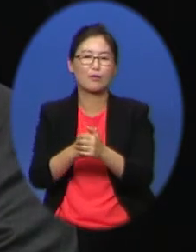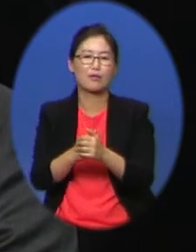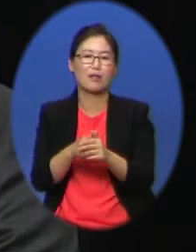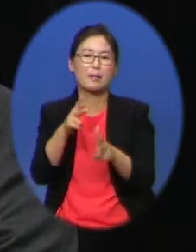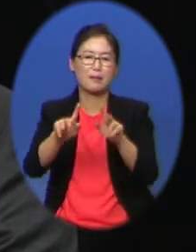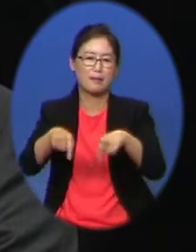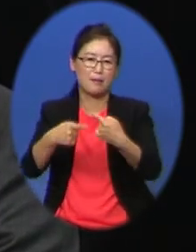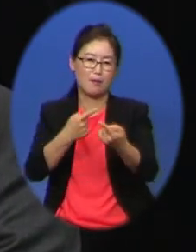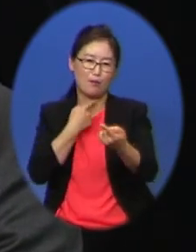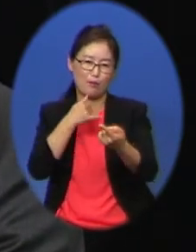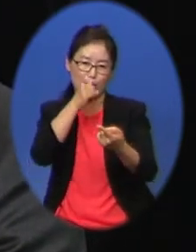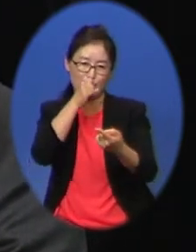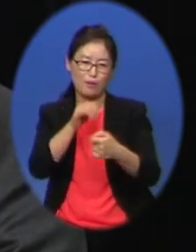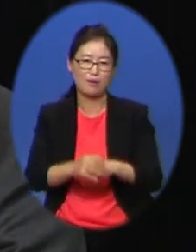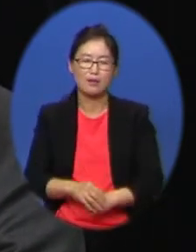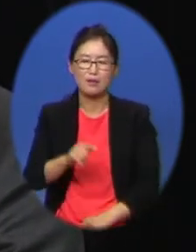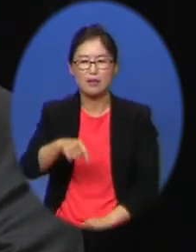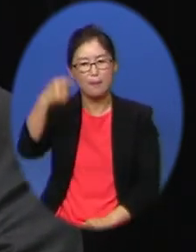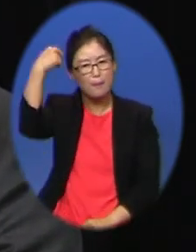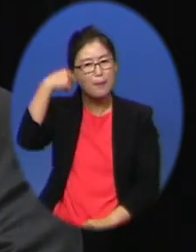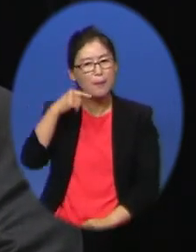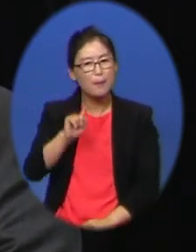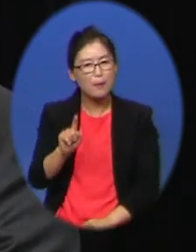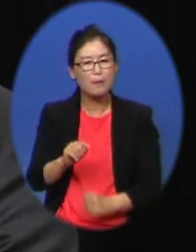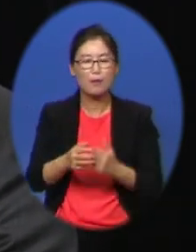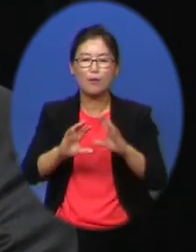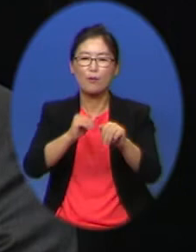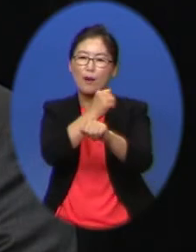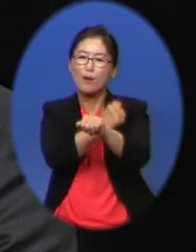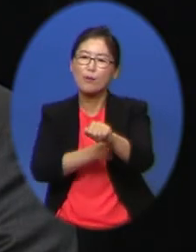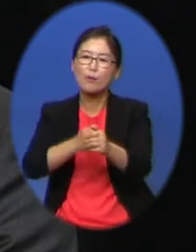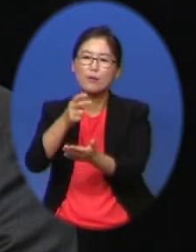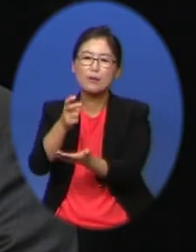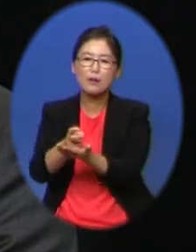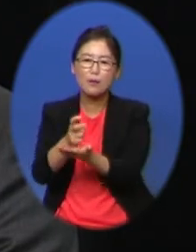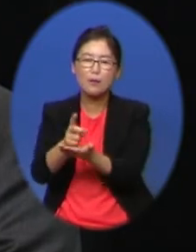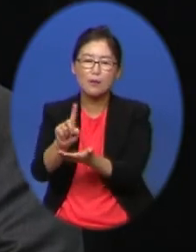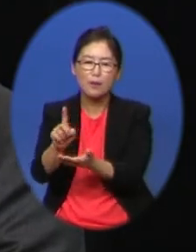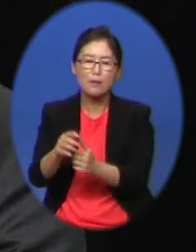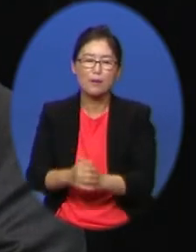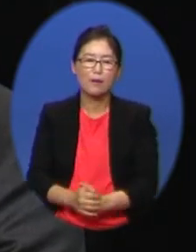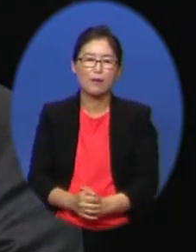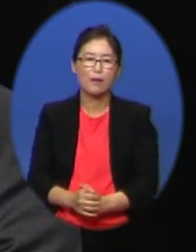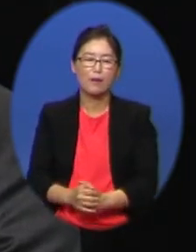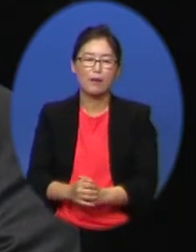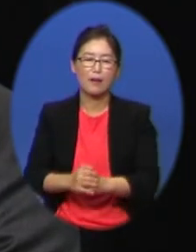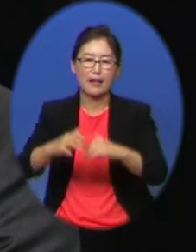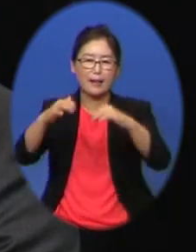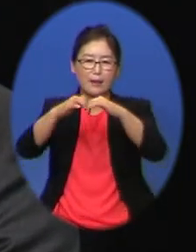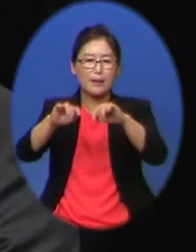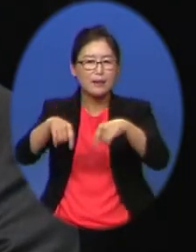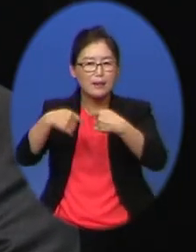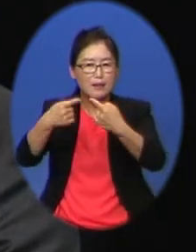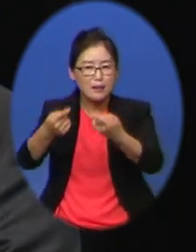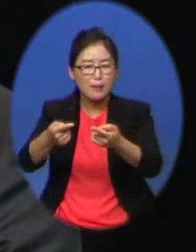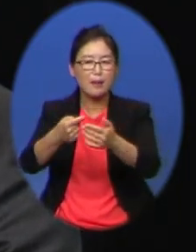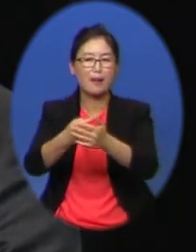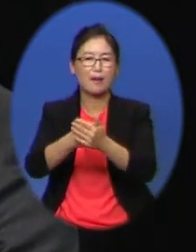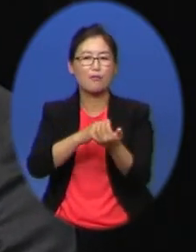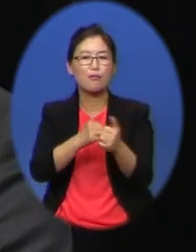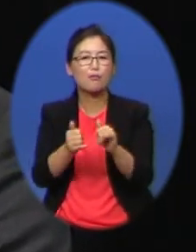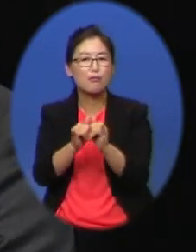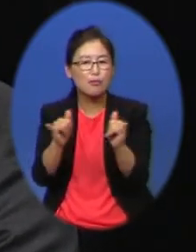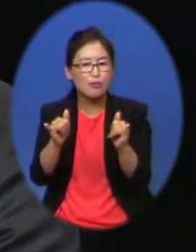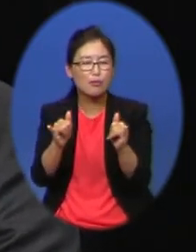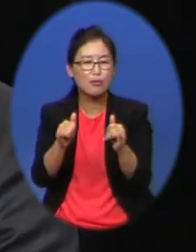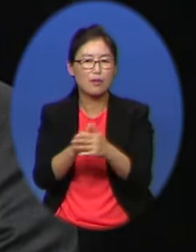제가 느꼈던 것은 이 국가유공자 제도가 이런 분들에 대해서 단순히 경제적으로 어떤 지원을 해드린 것으로 그치는